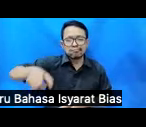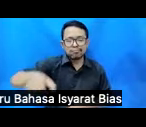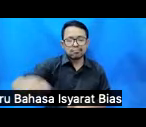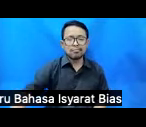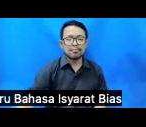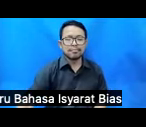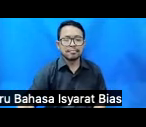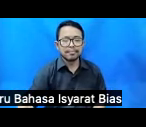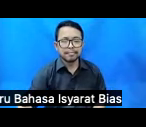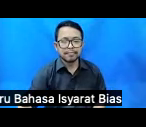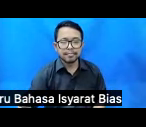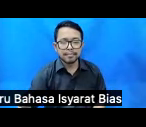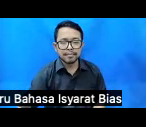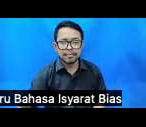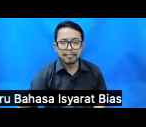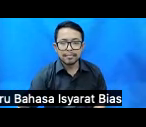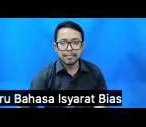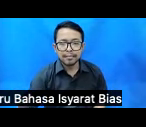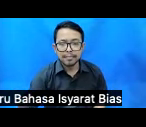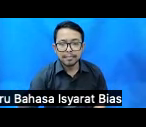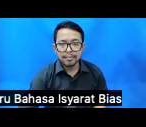lansia.